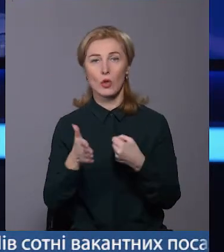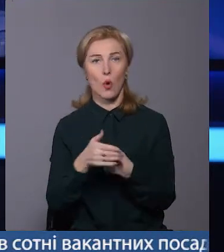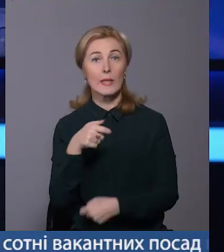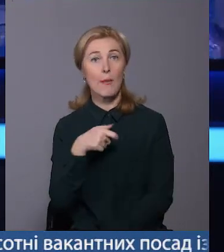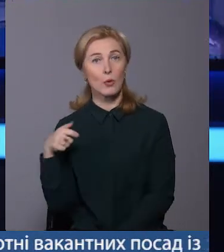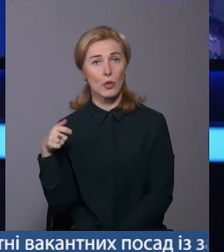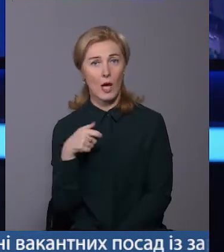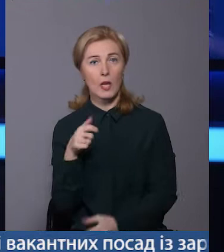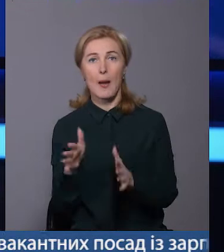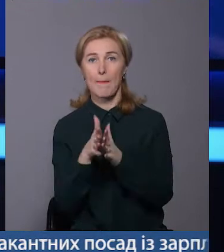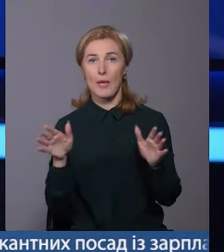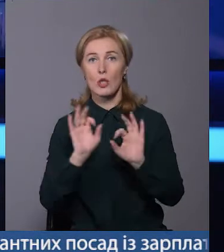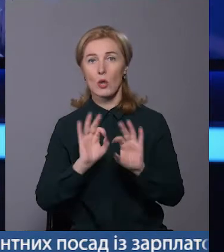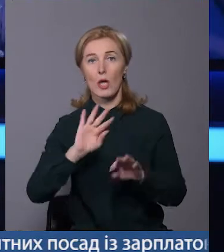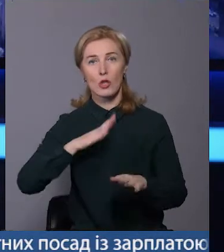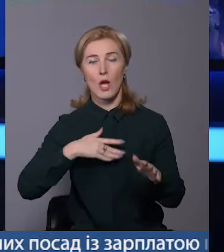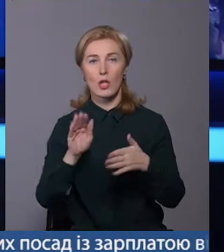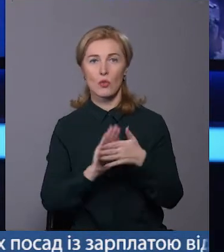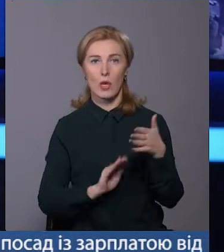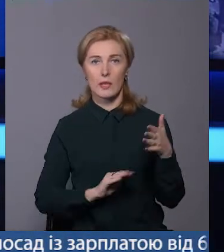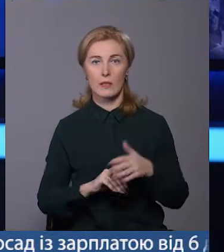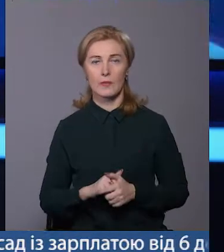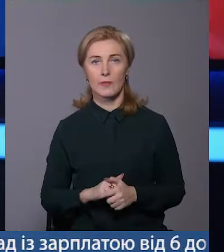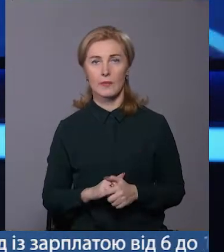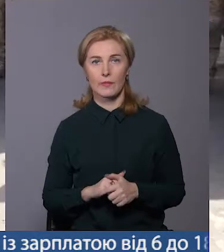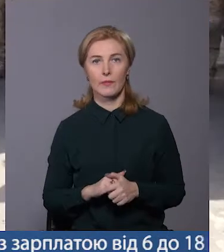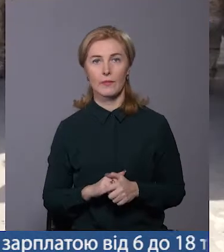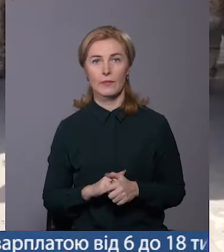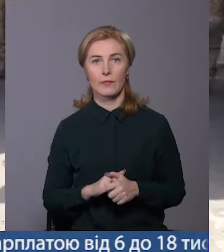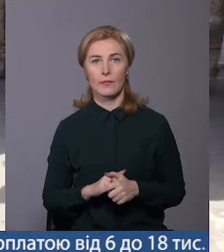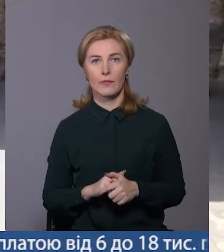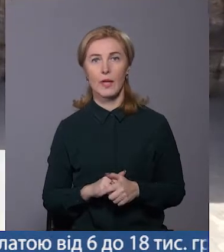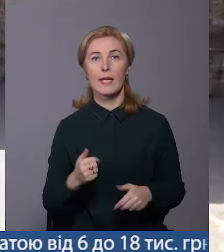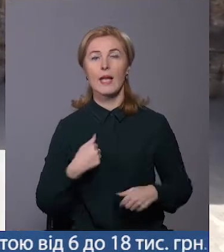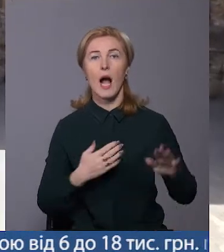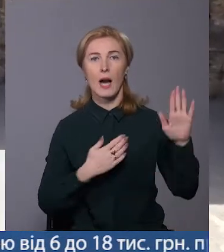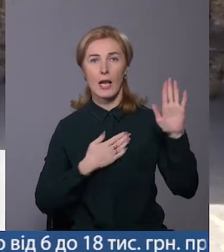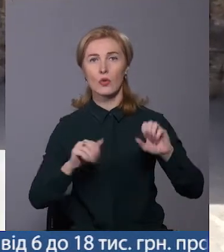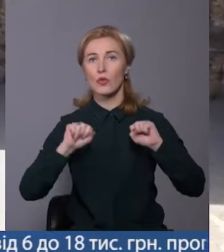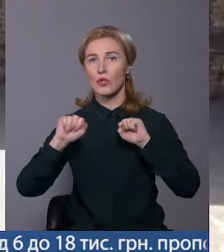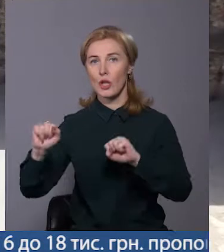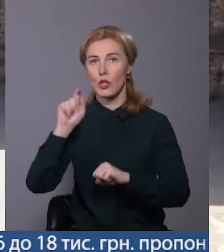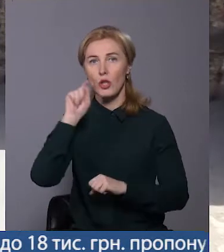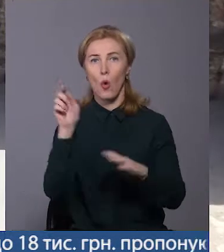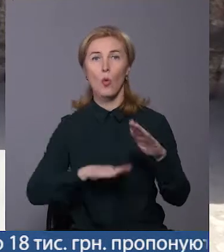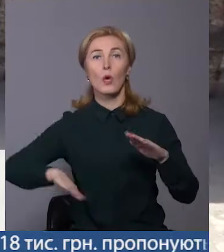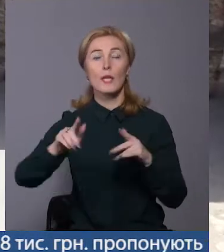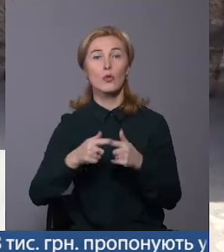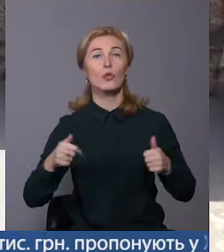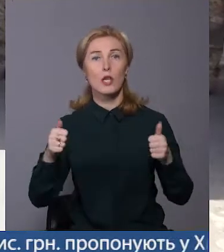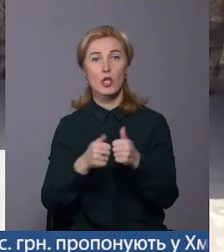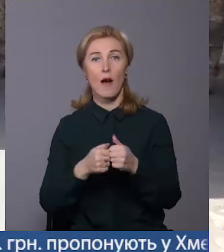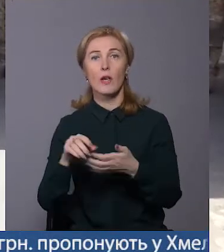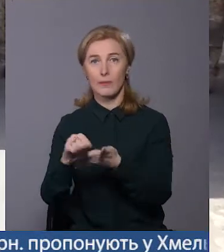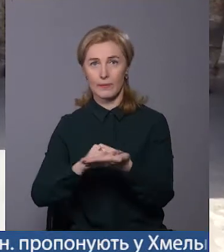депутата. Більше розкаже Ірина Аріон. Я клянусь захищати українську державу! Я